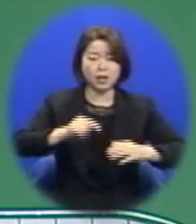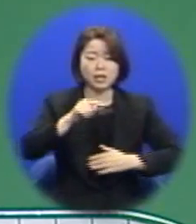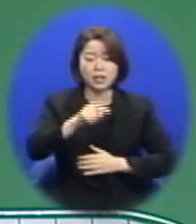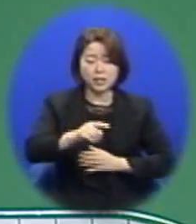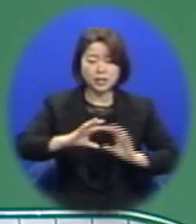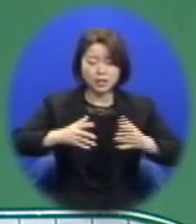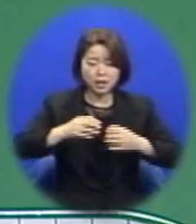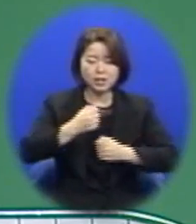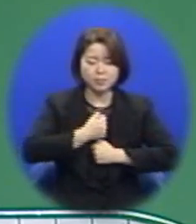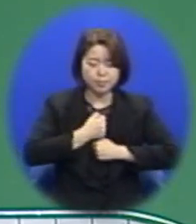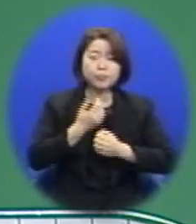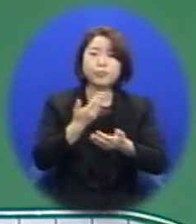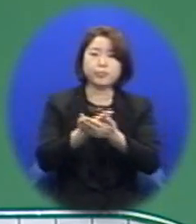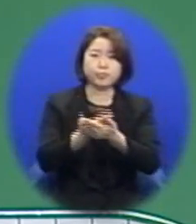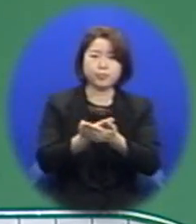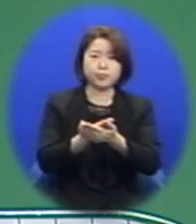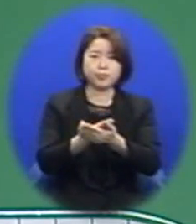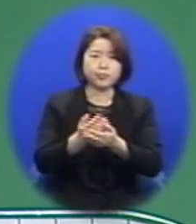이 나라를 지켜주십시오.